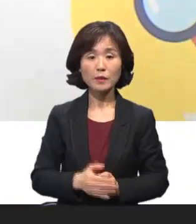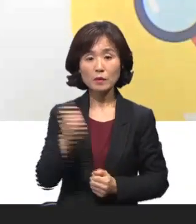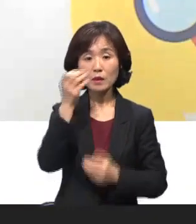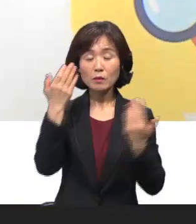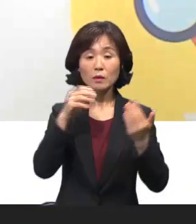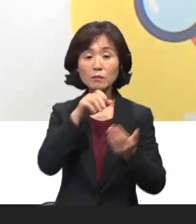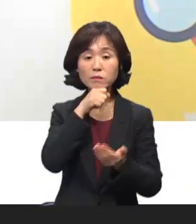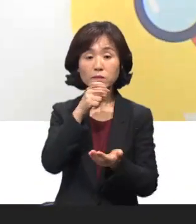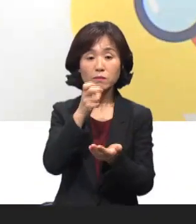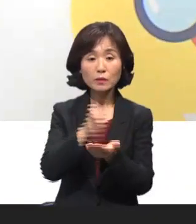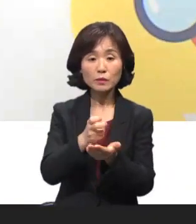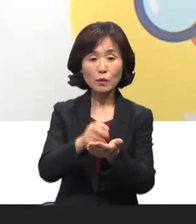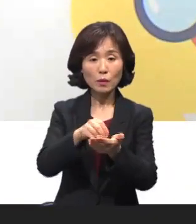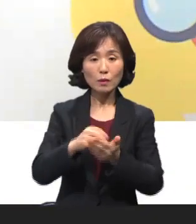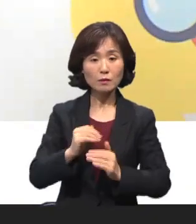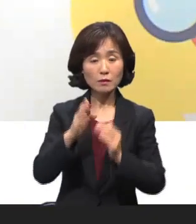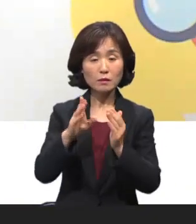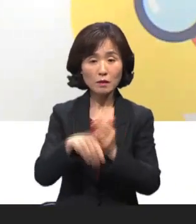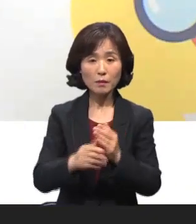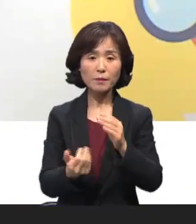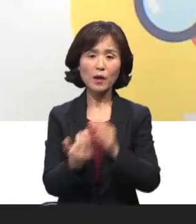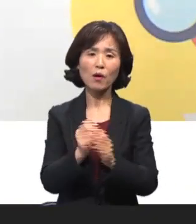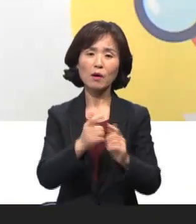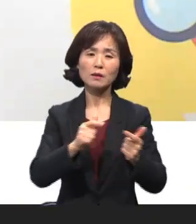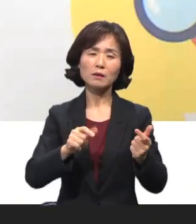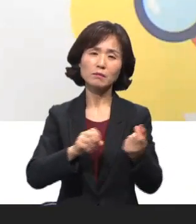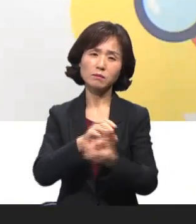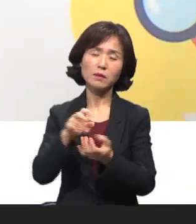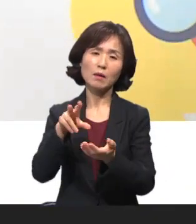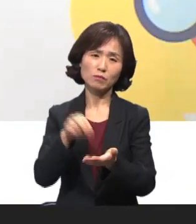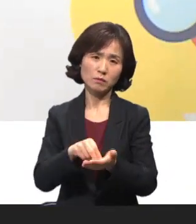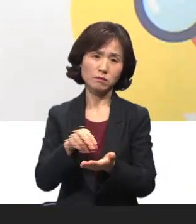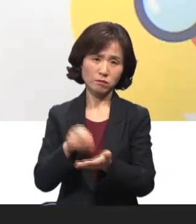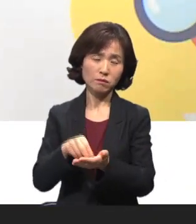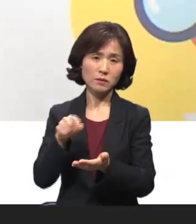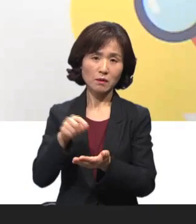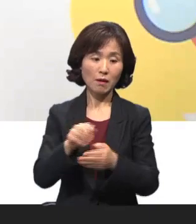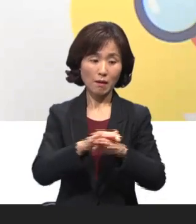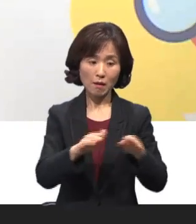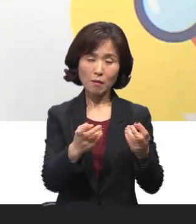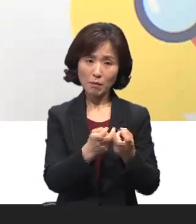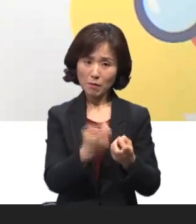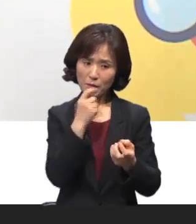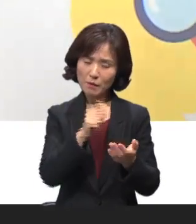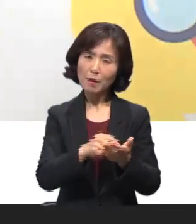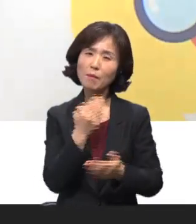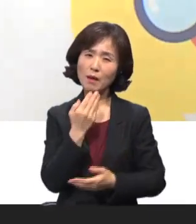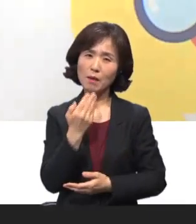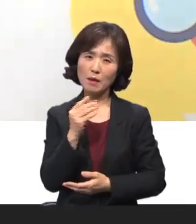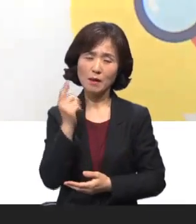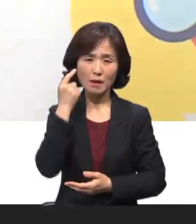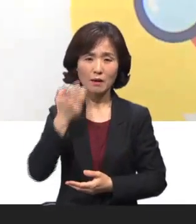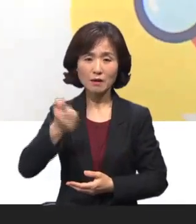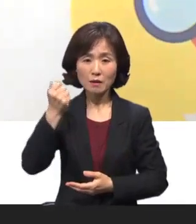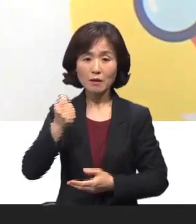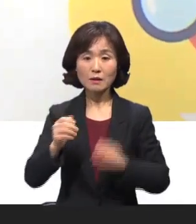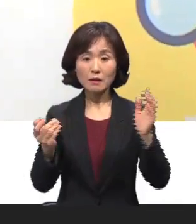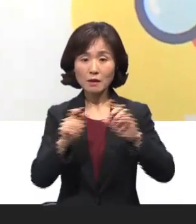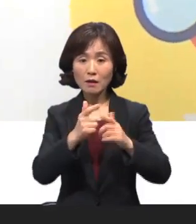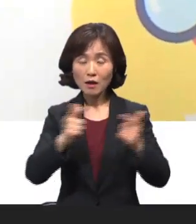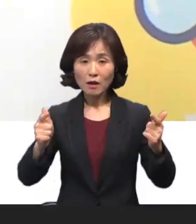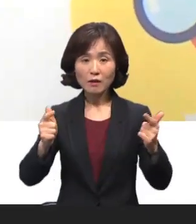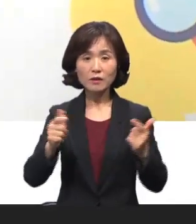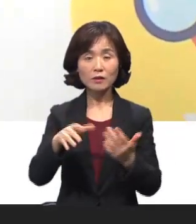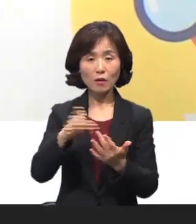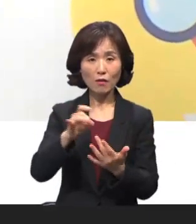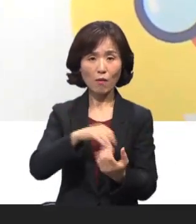과정에서 발생하는 여러 가지 논란의 해결책을 여기서 찾아볼 수 있지 않을까? 또 우리 학생들의 다양한